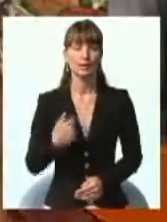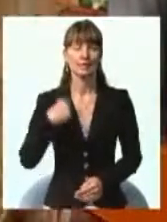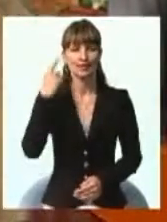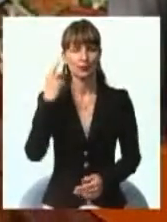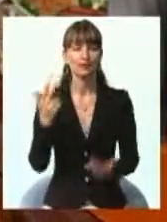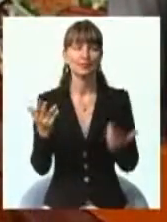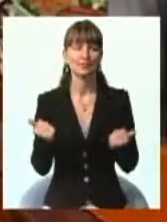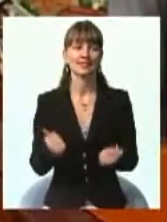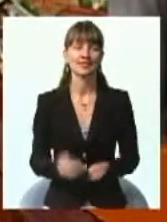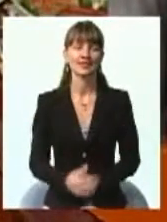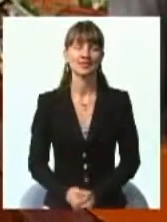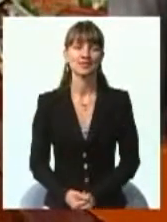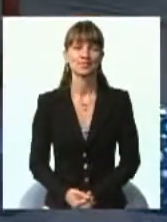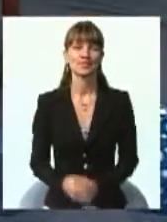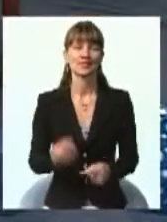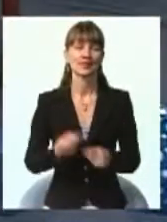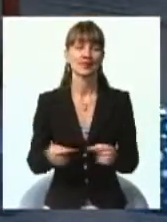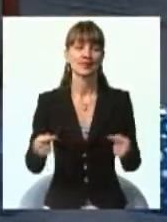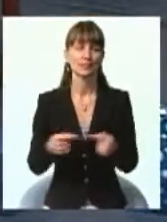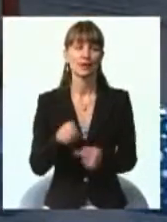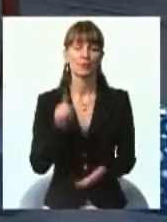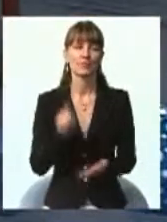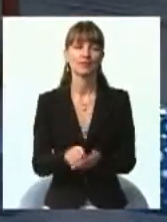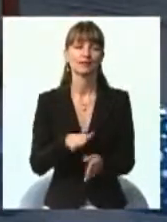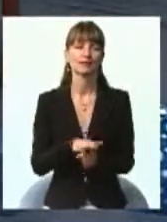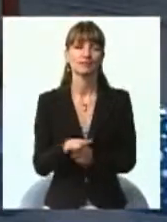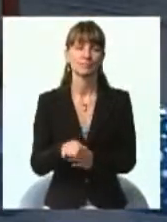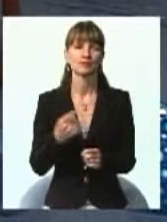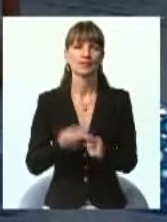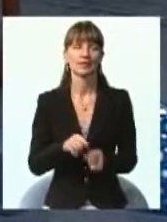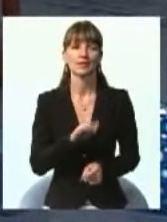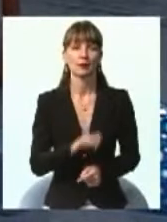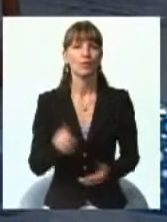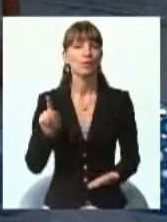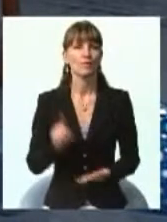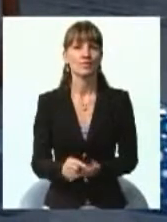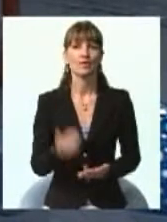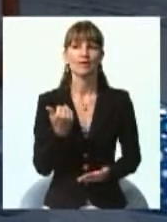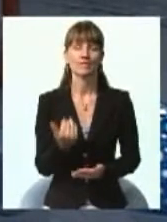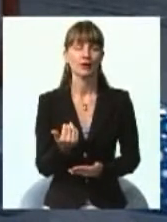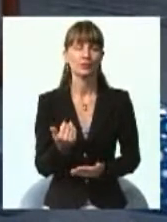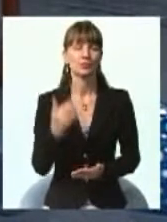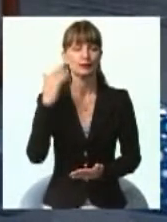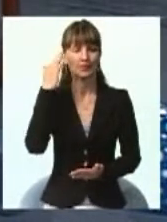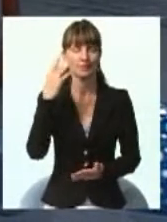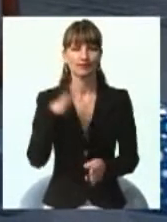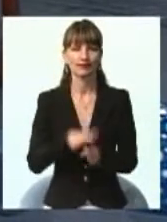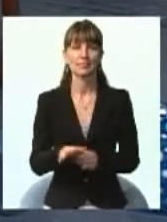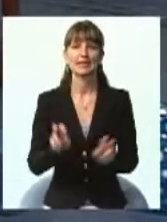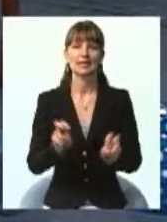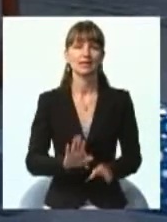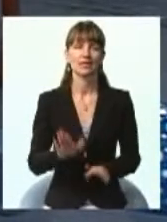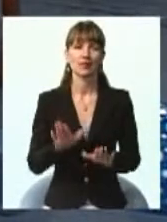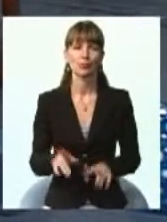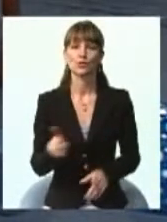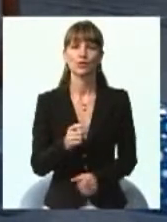Так, так, так! Це точно, вони обов'язково здійсняться. Тож, малята, обов'язково ваші мрії здійсняться, та не сидіть на місці, а